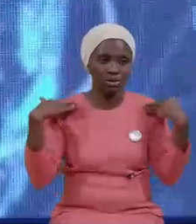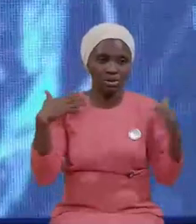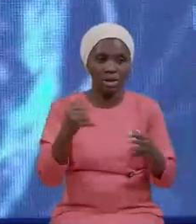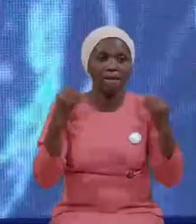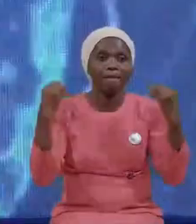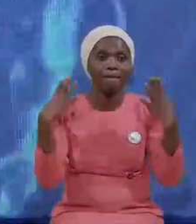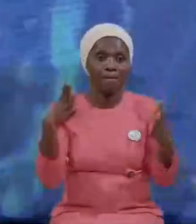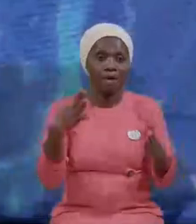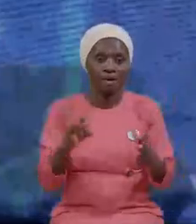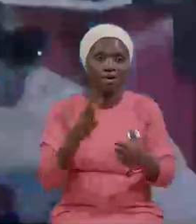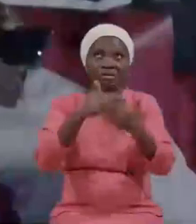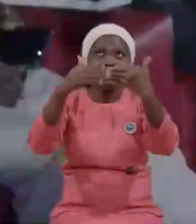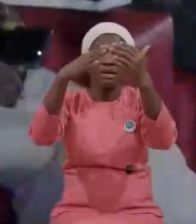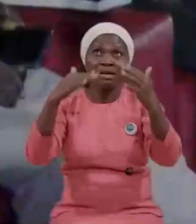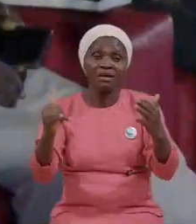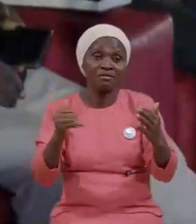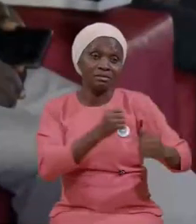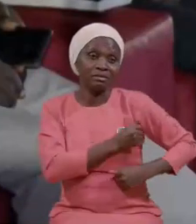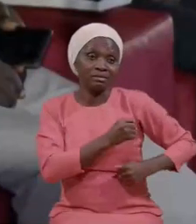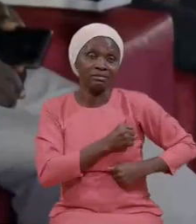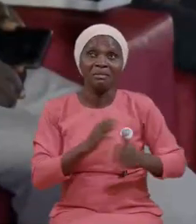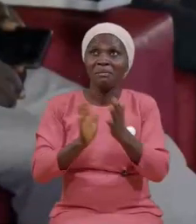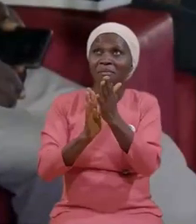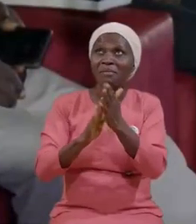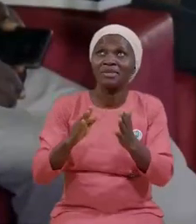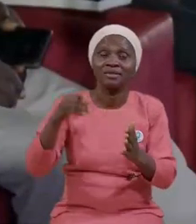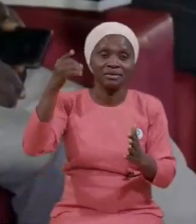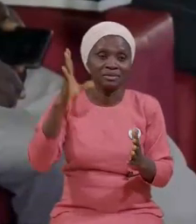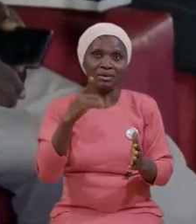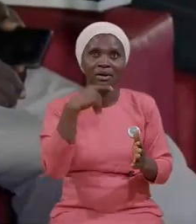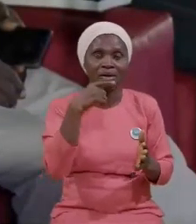louant Dieu et disant.